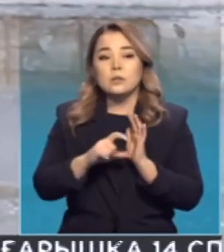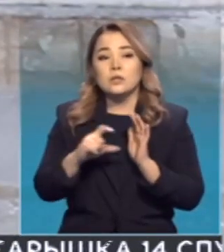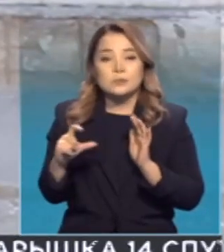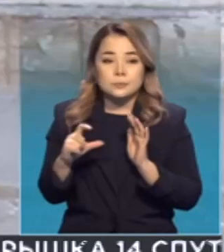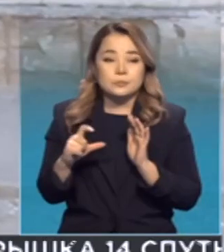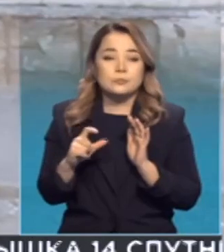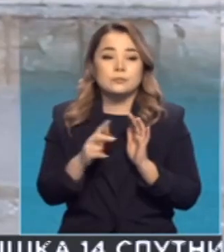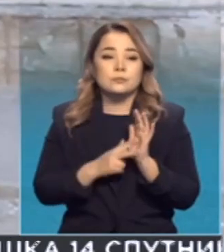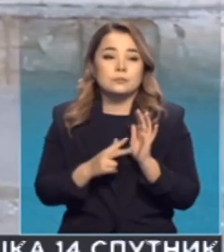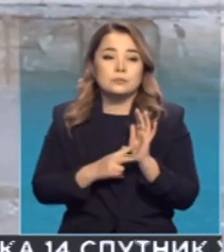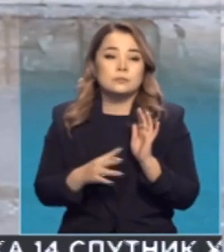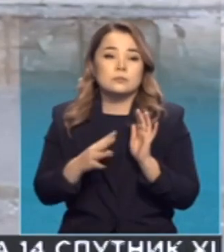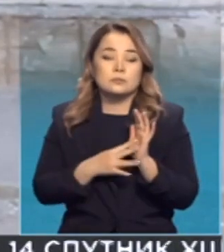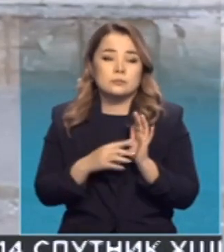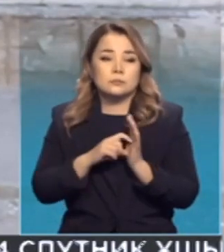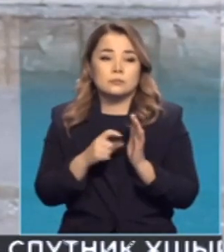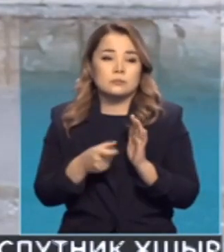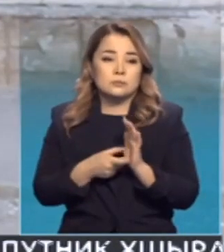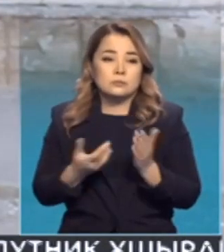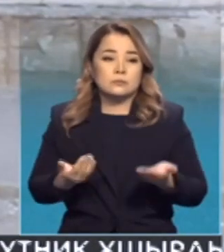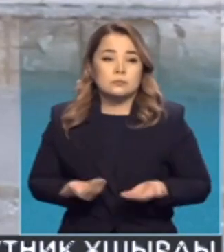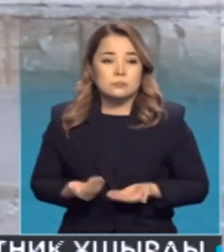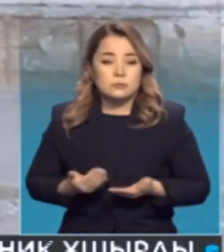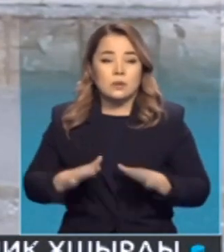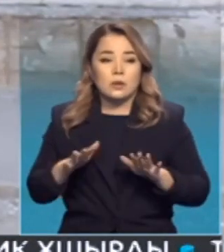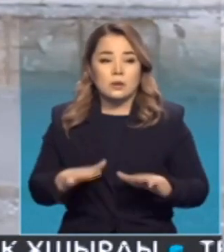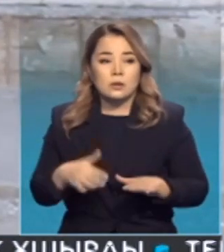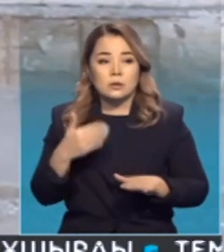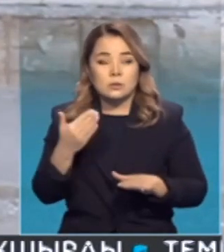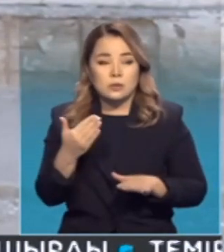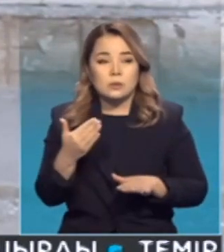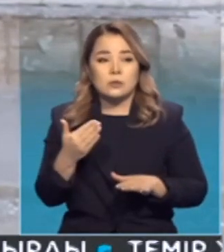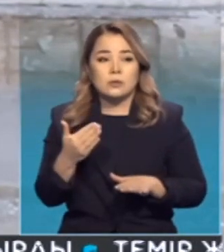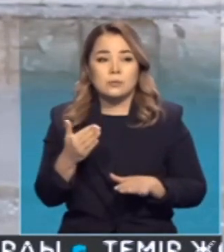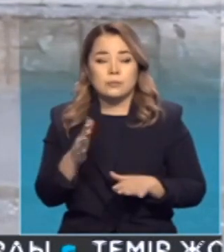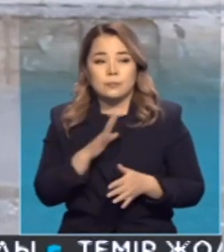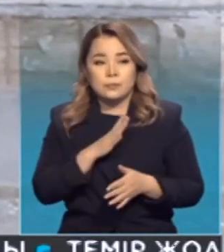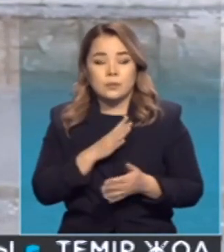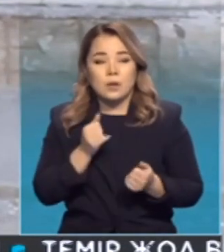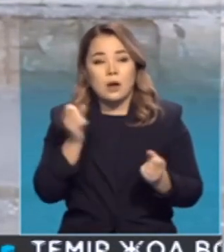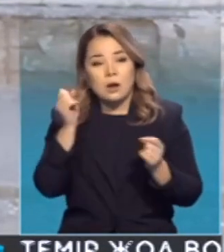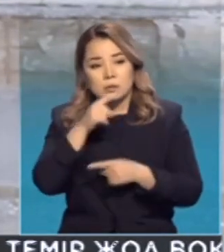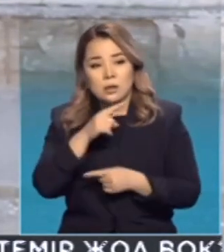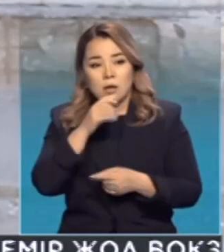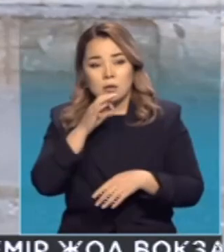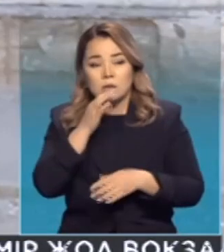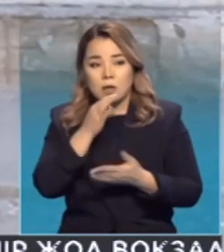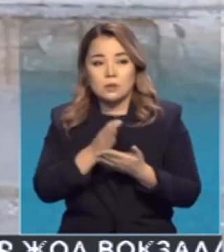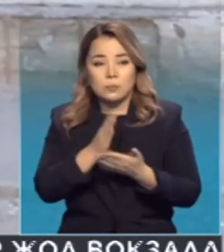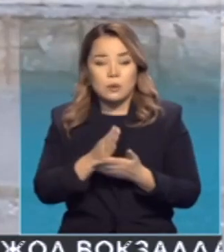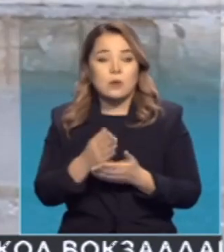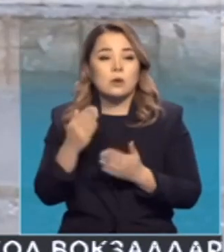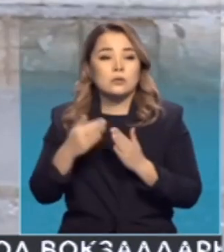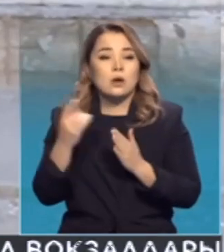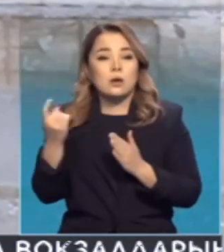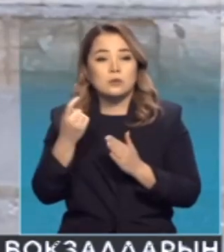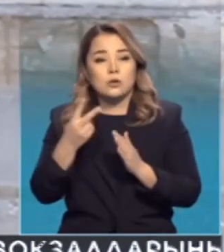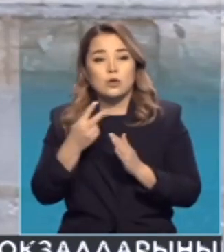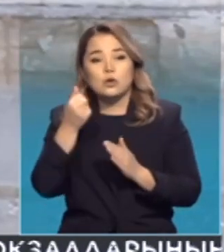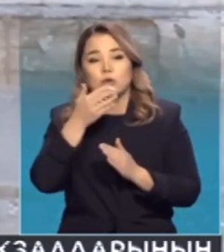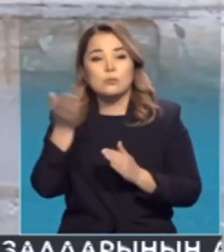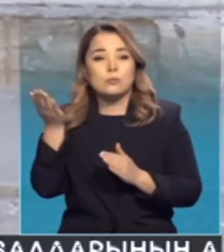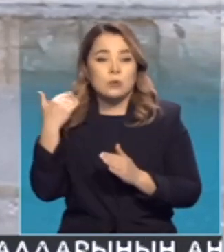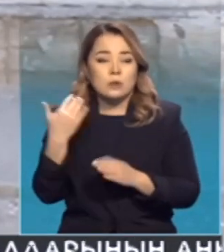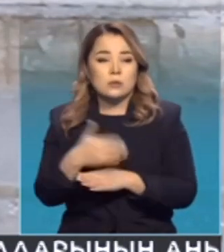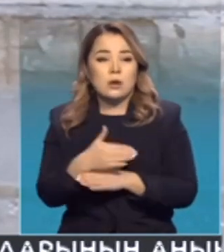квартира 89. Ас үй жиһазының 6-шы қабаттағы 89-шы пәтерге тиесілі екені анықталды. Бірақ үй иелері жиһазды бұдан 2 жыл бұрын